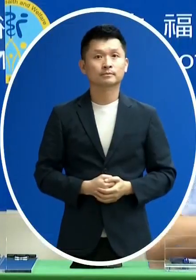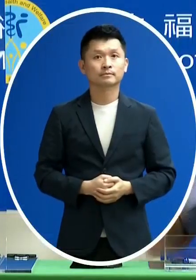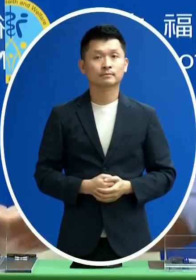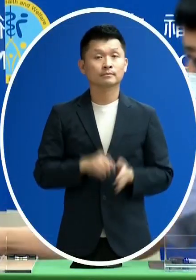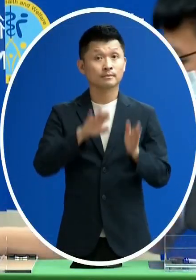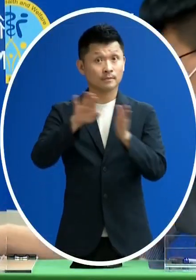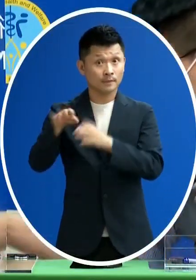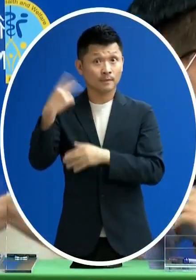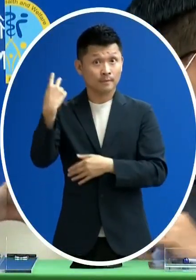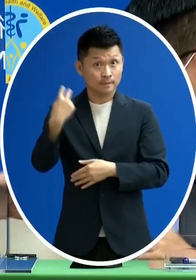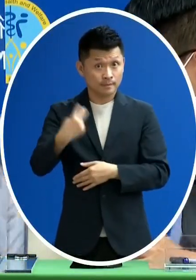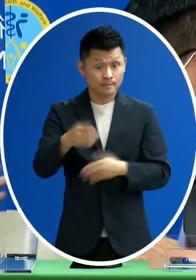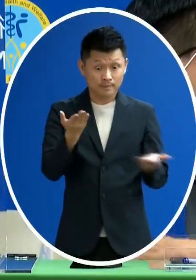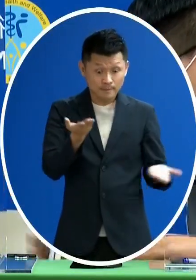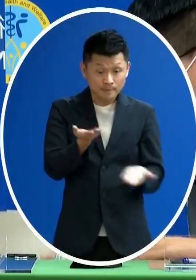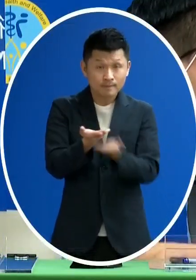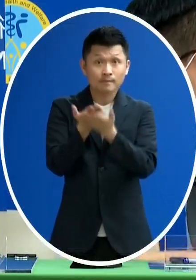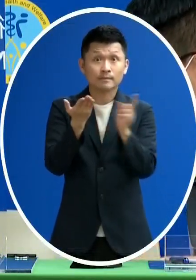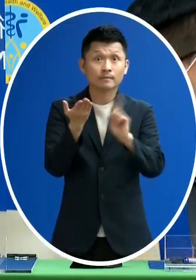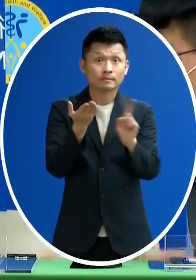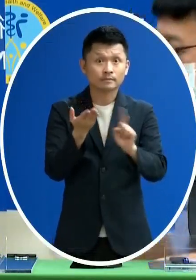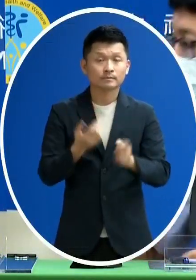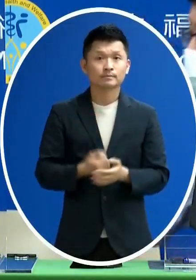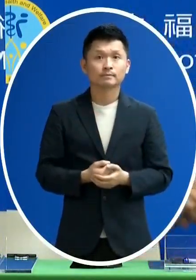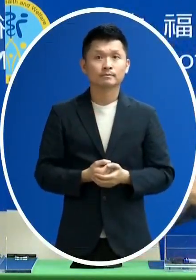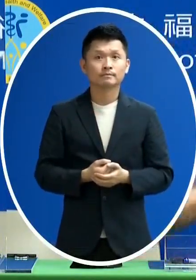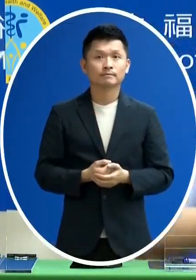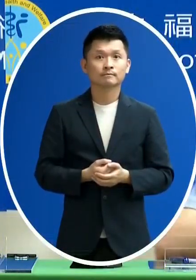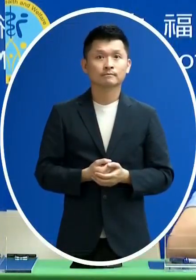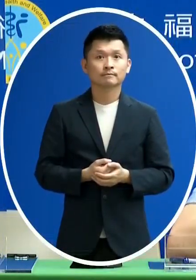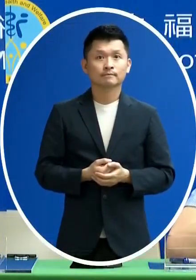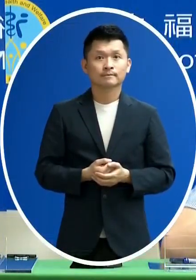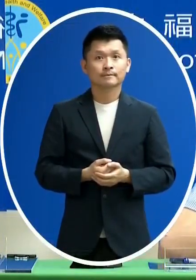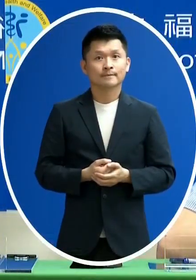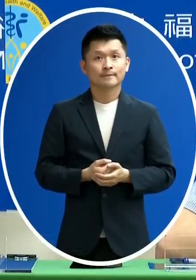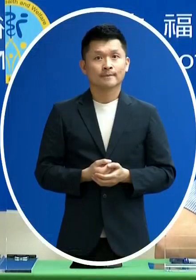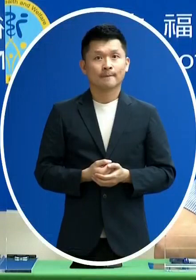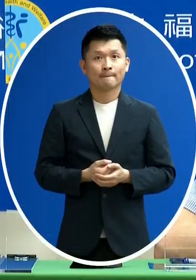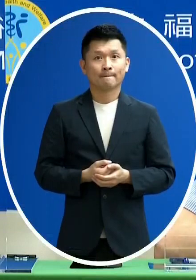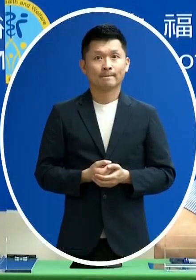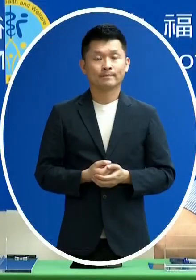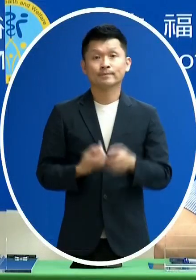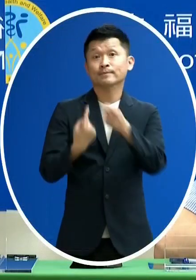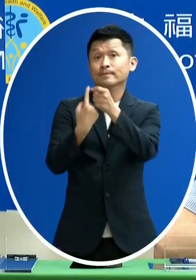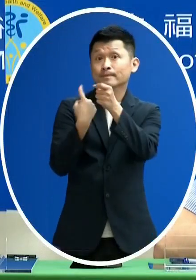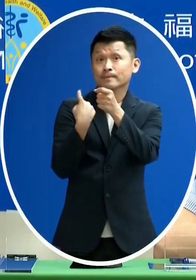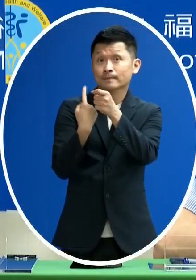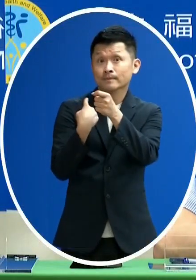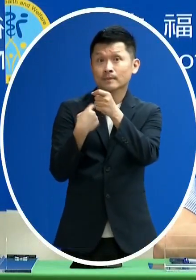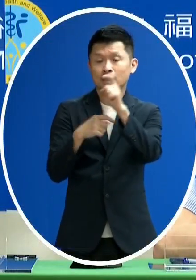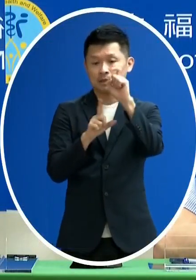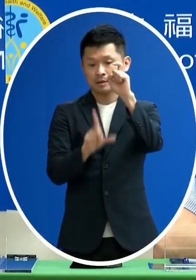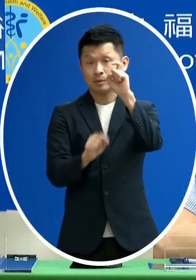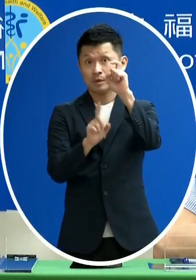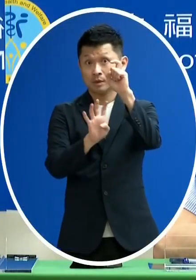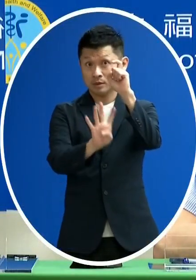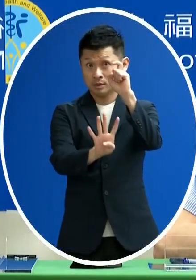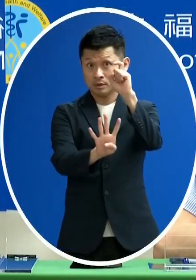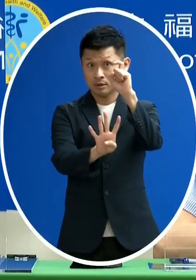那另外，他还有给我们的，他减负的就是。在去年